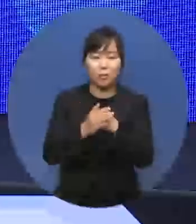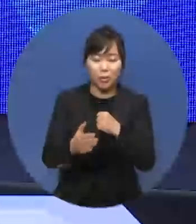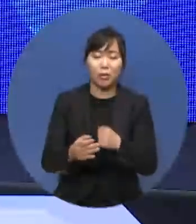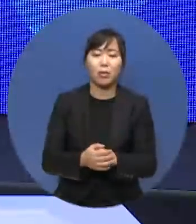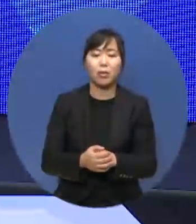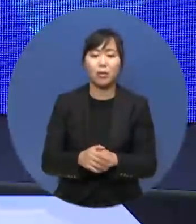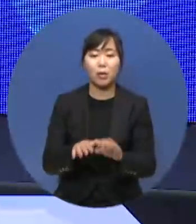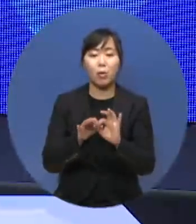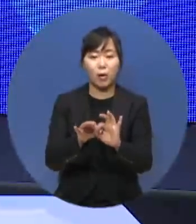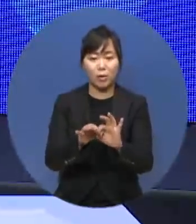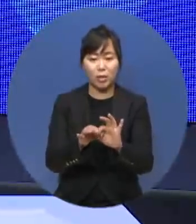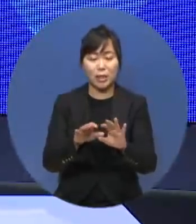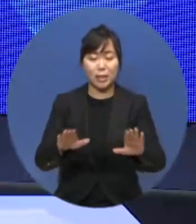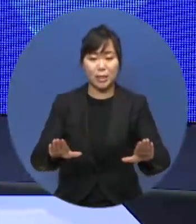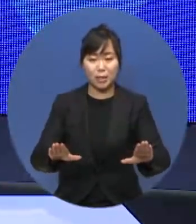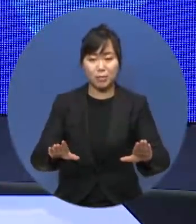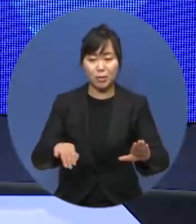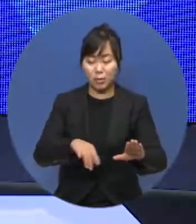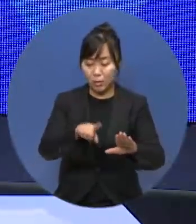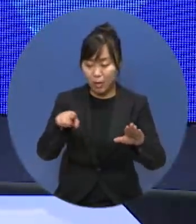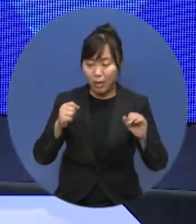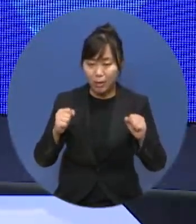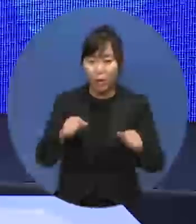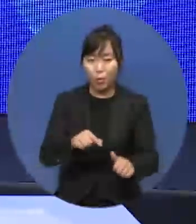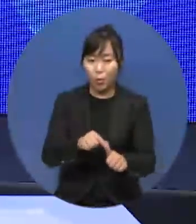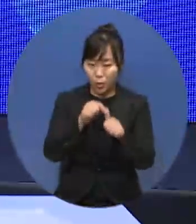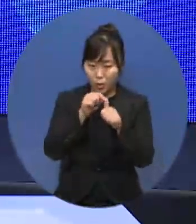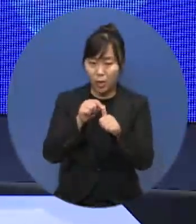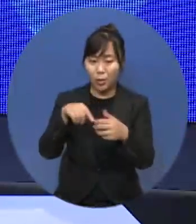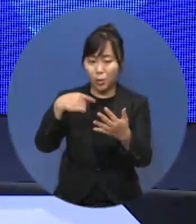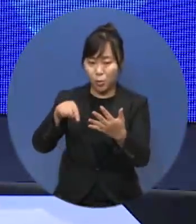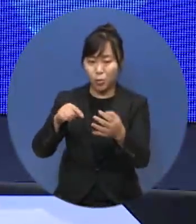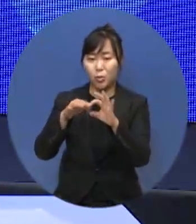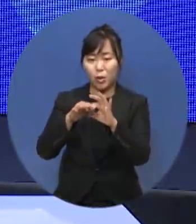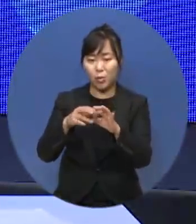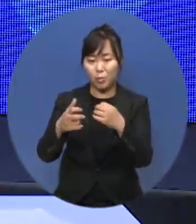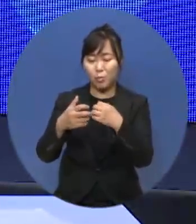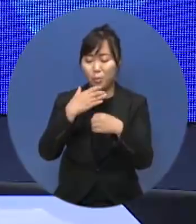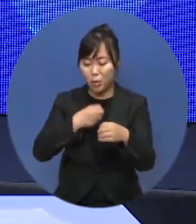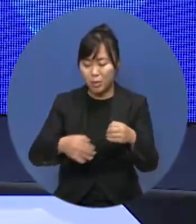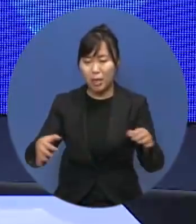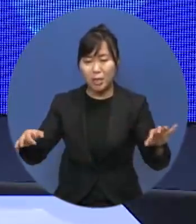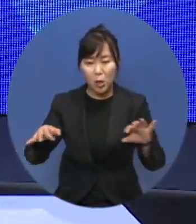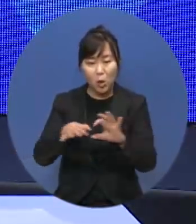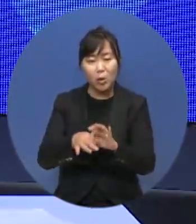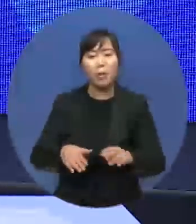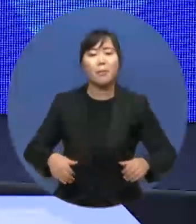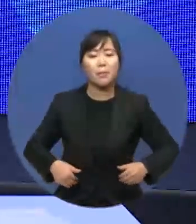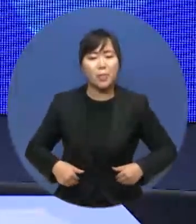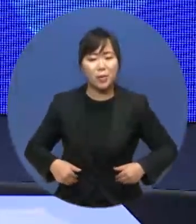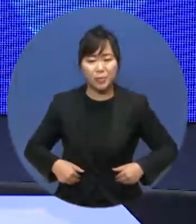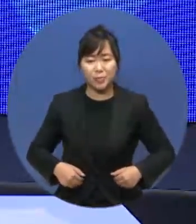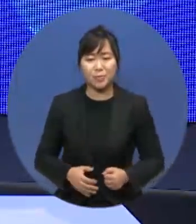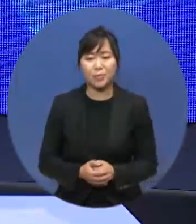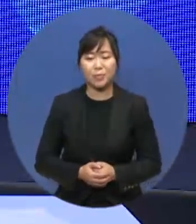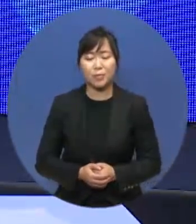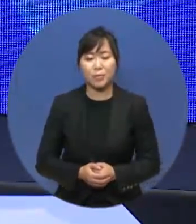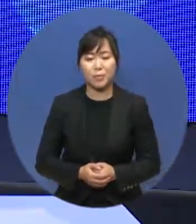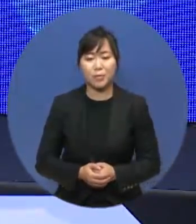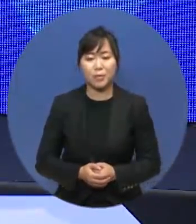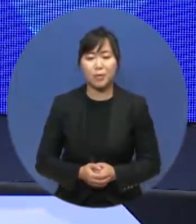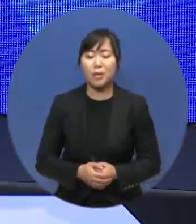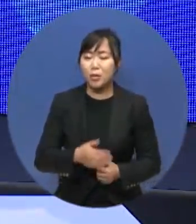이 부분에 있어서는 지금 여기 계시는 이제 고용 영역이나 이제 교육 영역과 복지 영역이 연계가 필수적이라고 생각을 합니다.